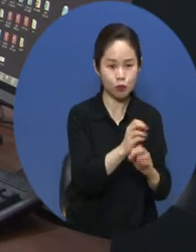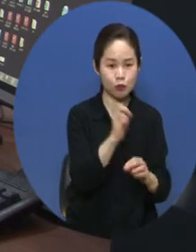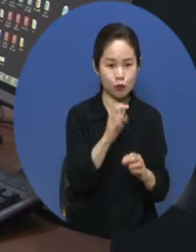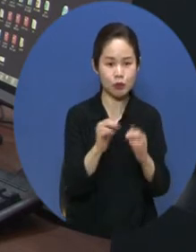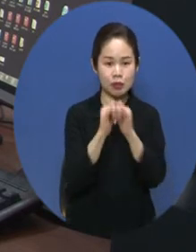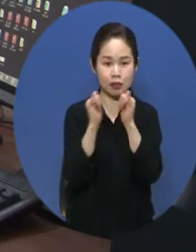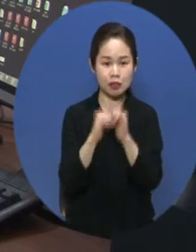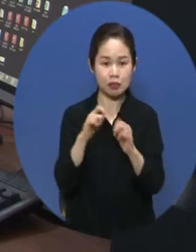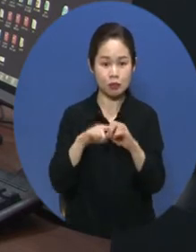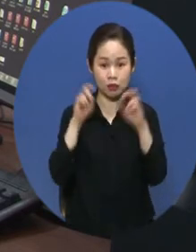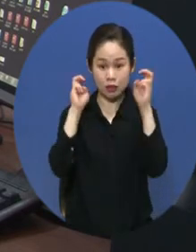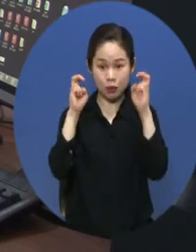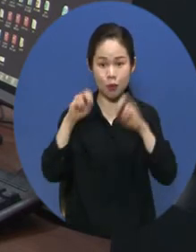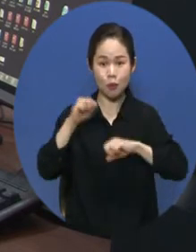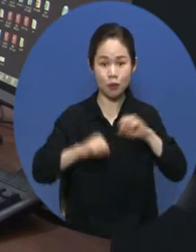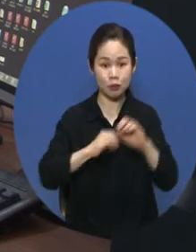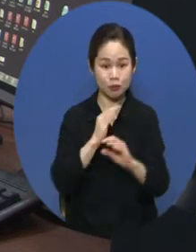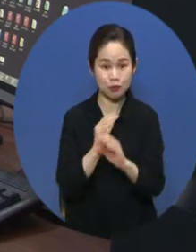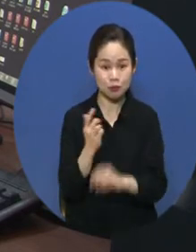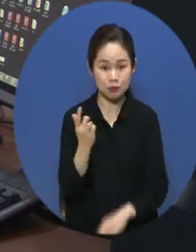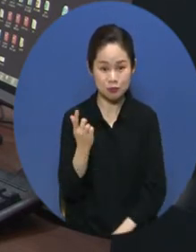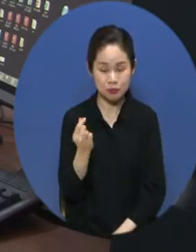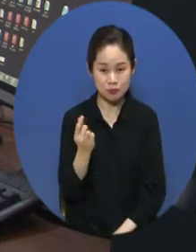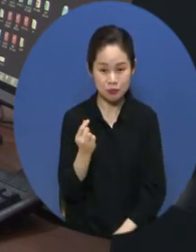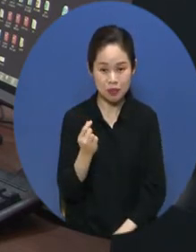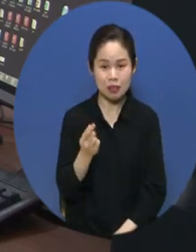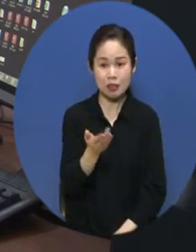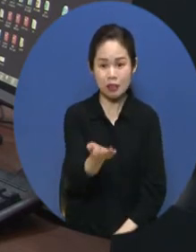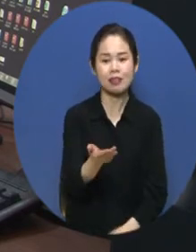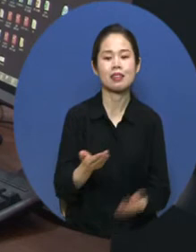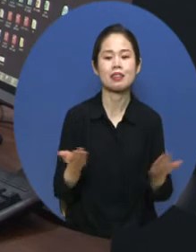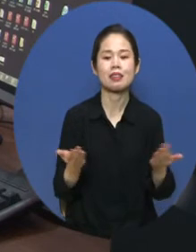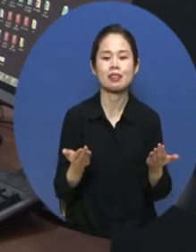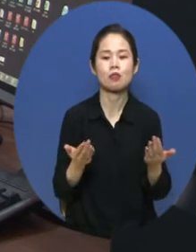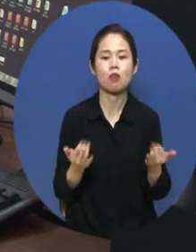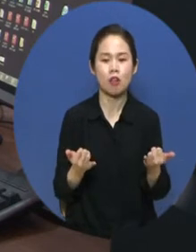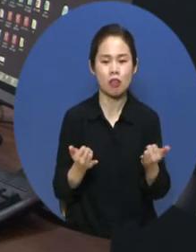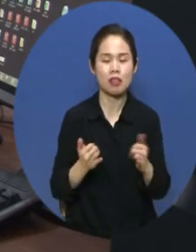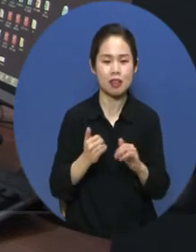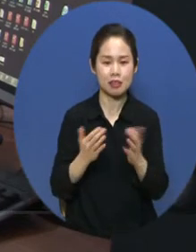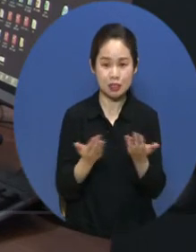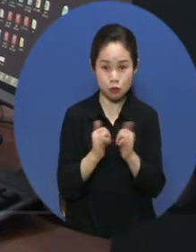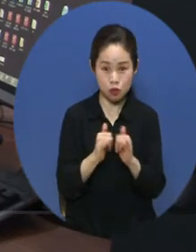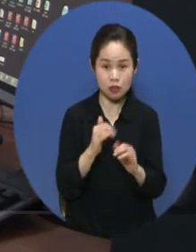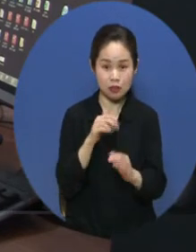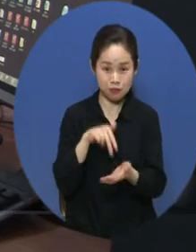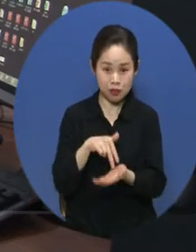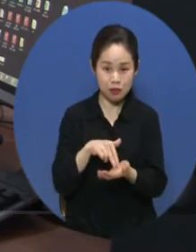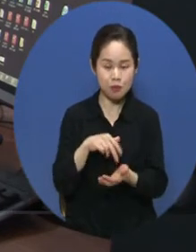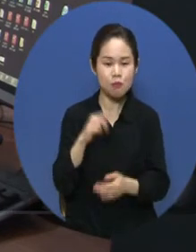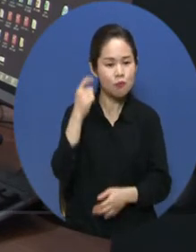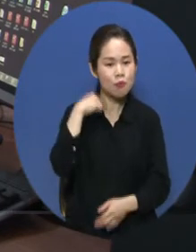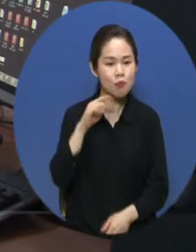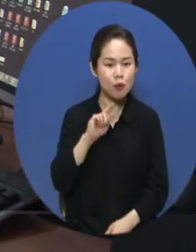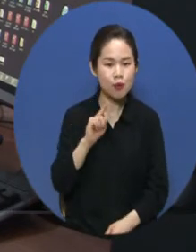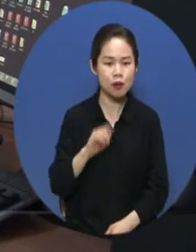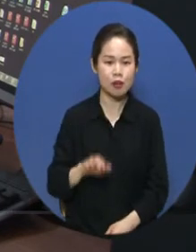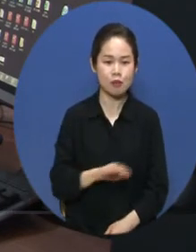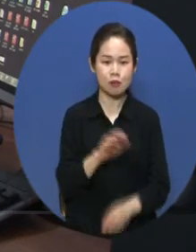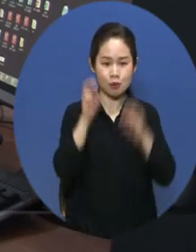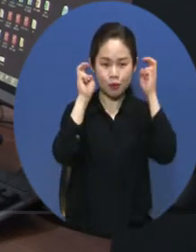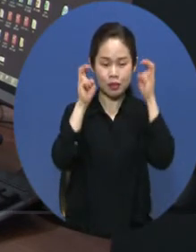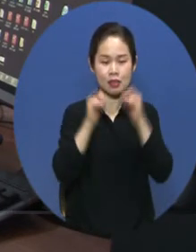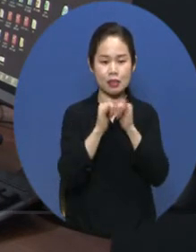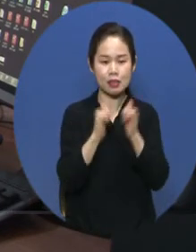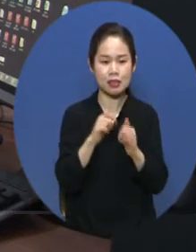활동을 좀 하고 계시잖아요. 그래서 이제 일하시는 직원으로서 혹시 느끼는 점이 있으신지. 사회적 기업이 돼서 좀더 많은